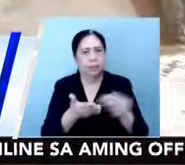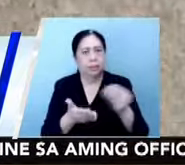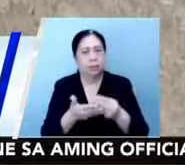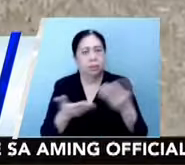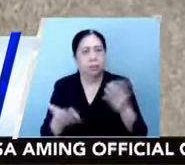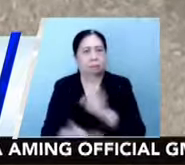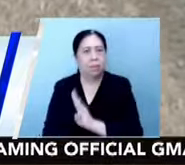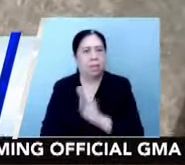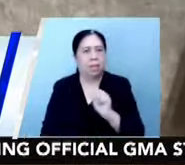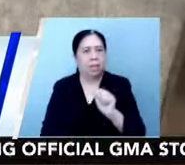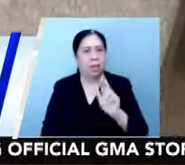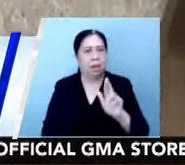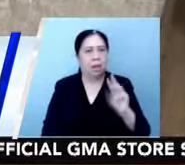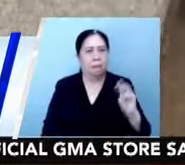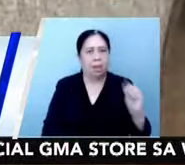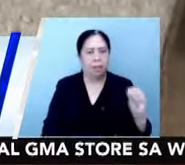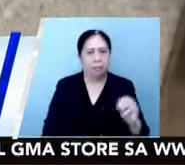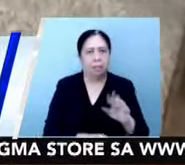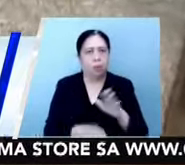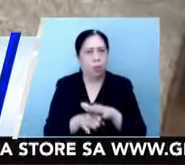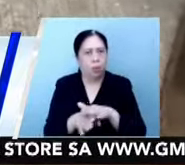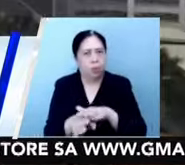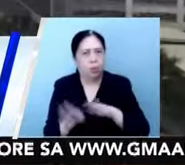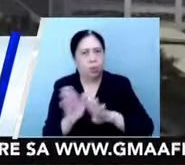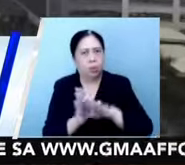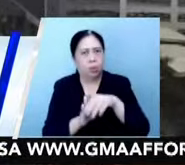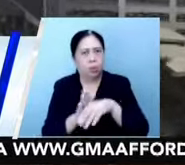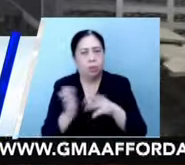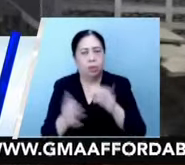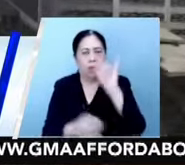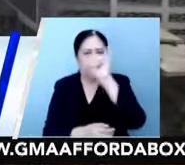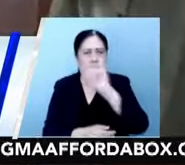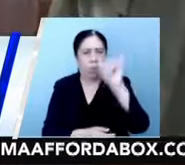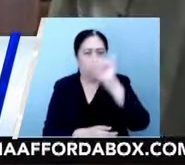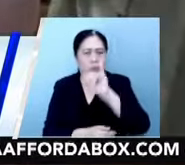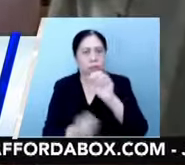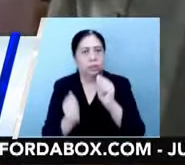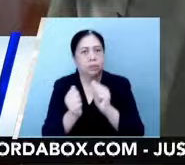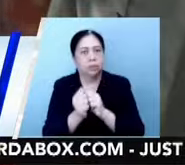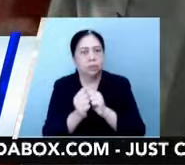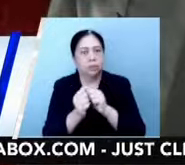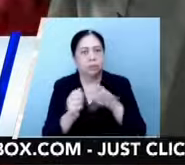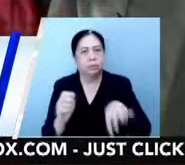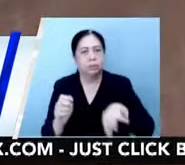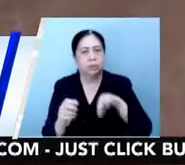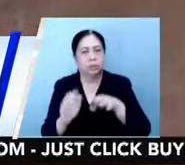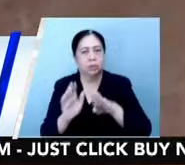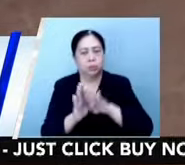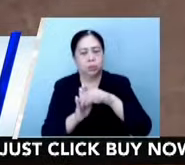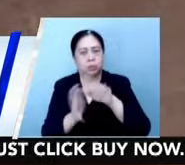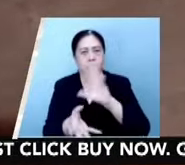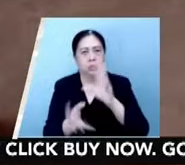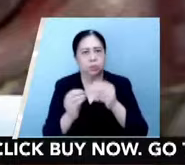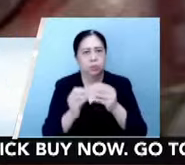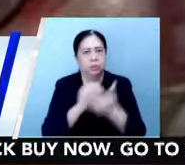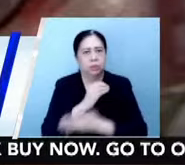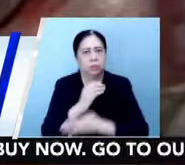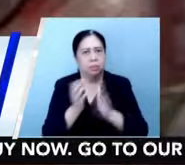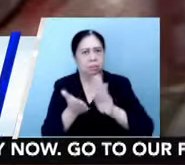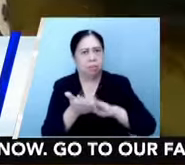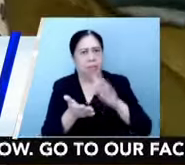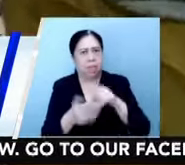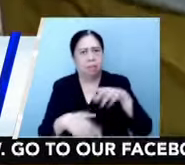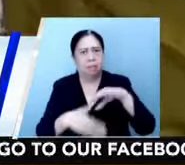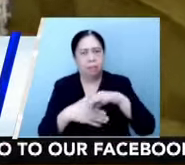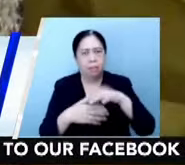BARMM. Pinakamabagal ang inflation sa Ilocos Region. Kabilang sa nag-ambag sa inflation sa buong bansa, ang pagmahal ng pork,